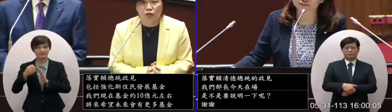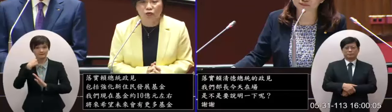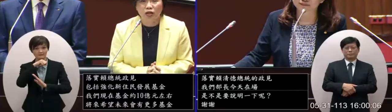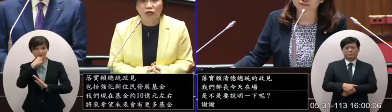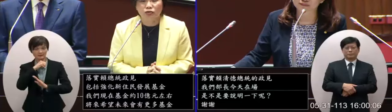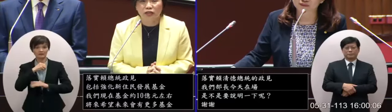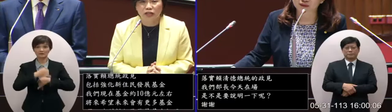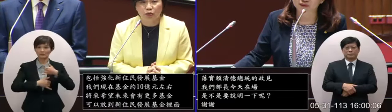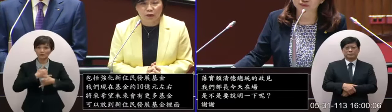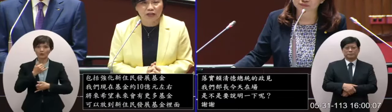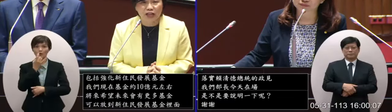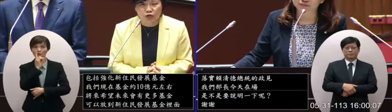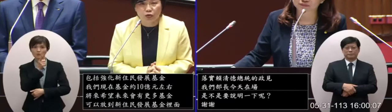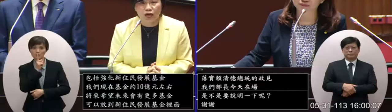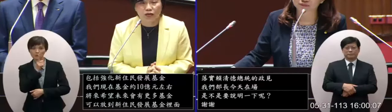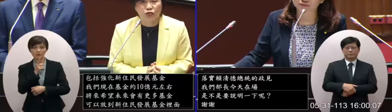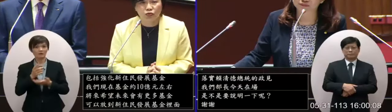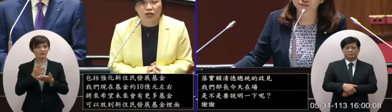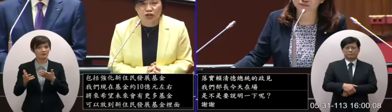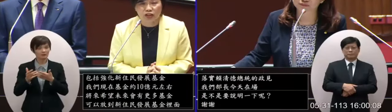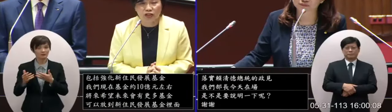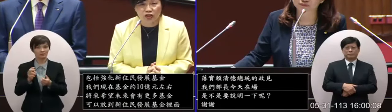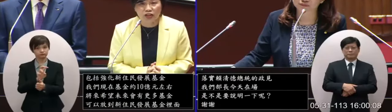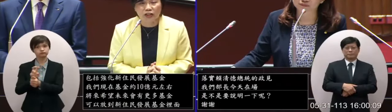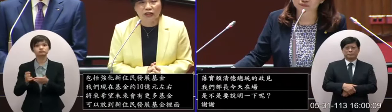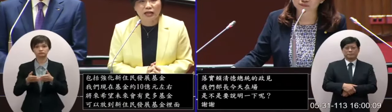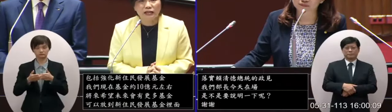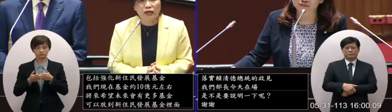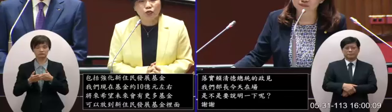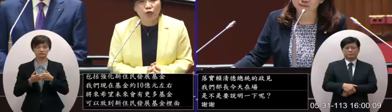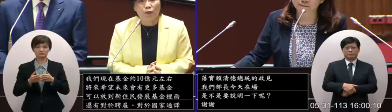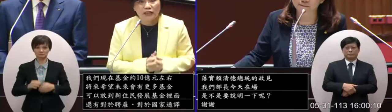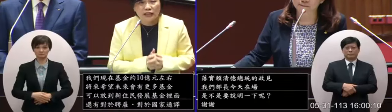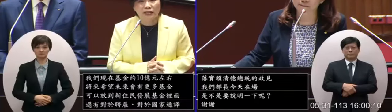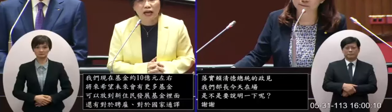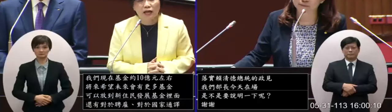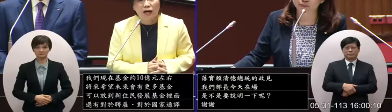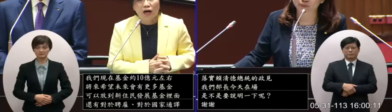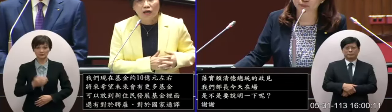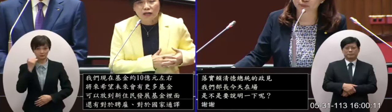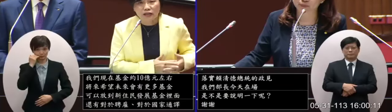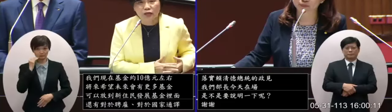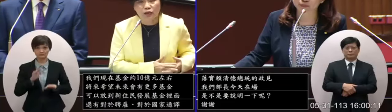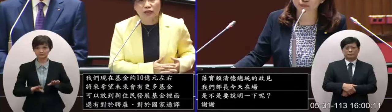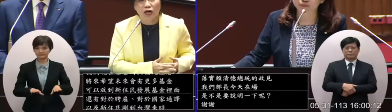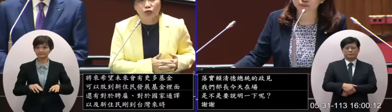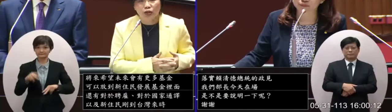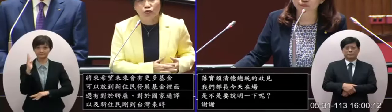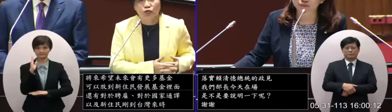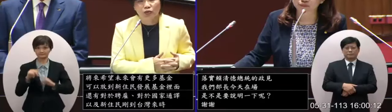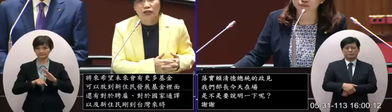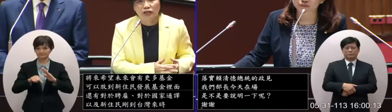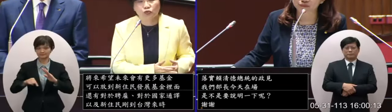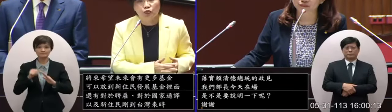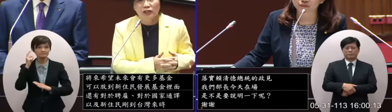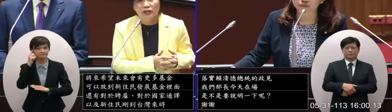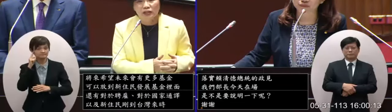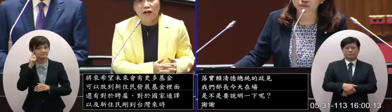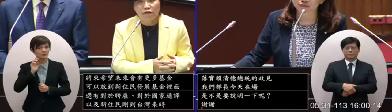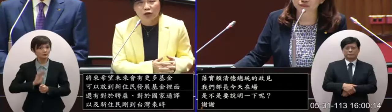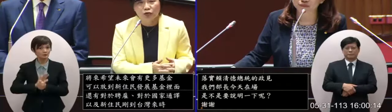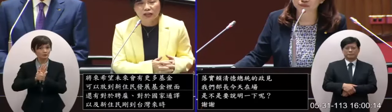需要照顾，都是列为我们非常重要的需要执行的政见。那如果我们现在行政院要推出所谓的新